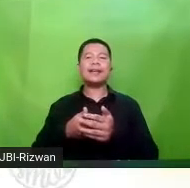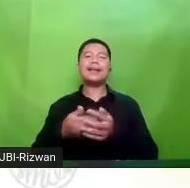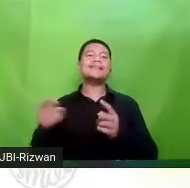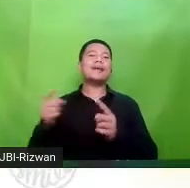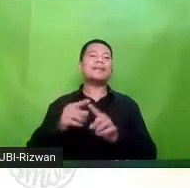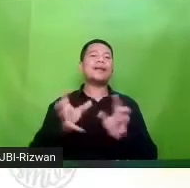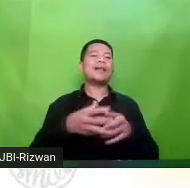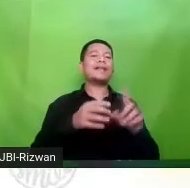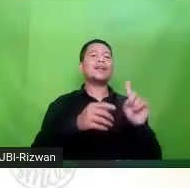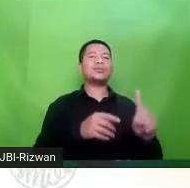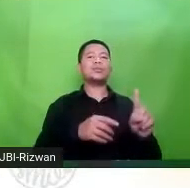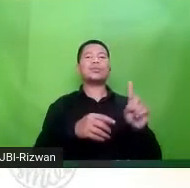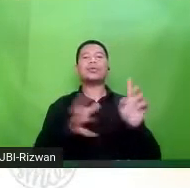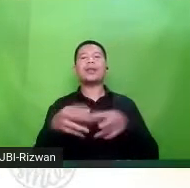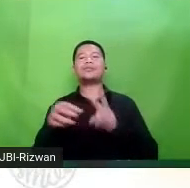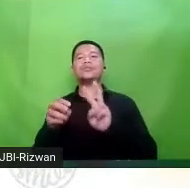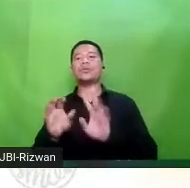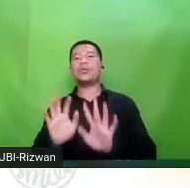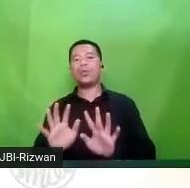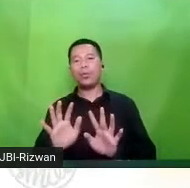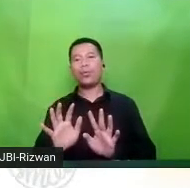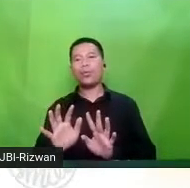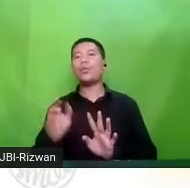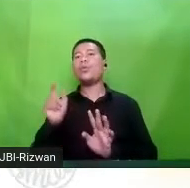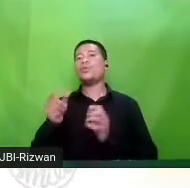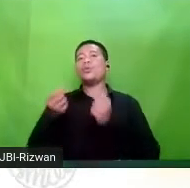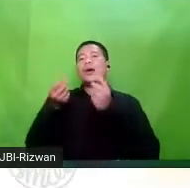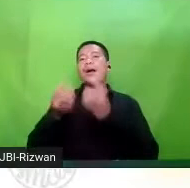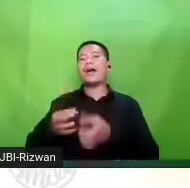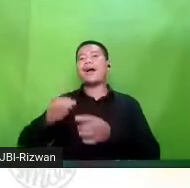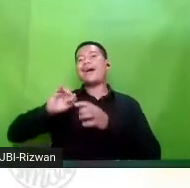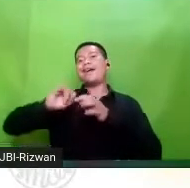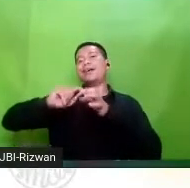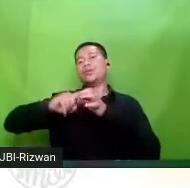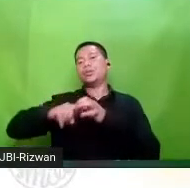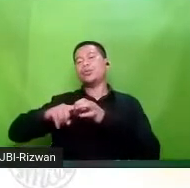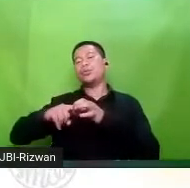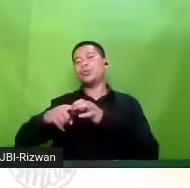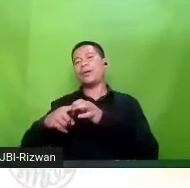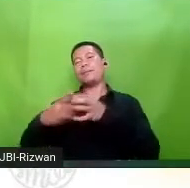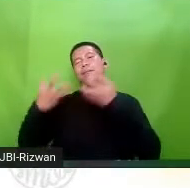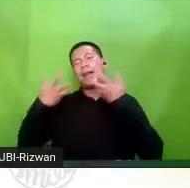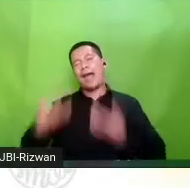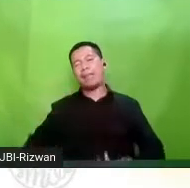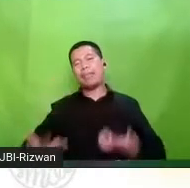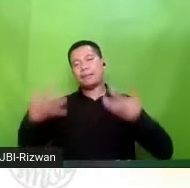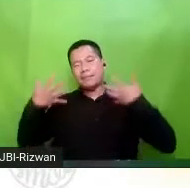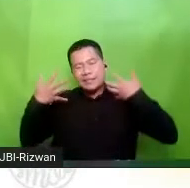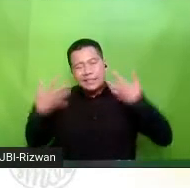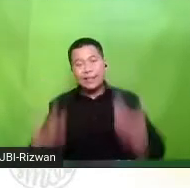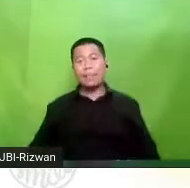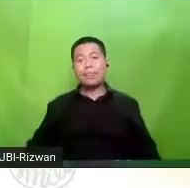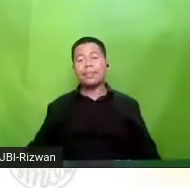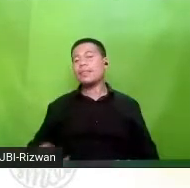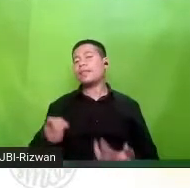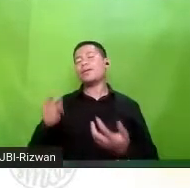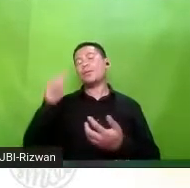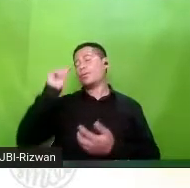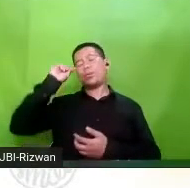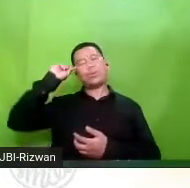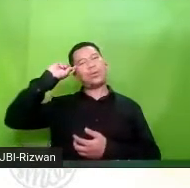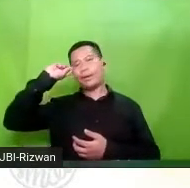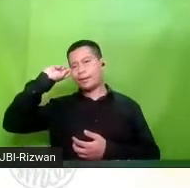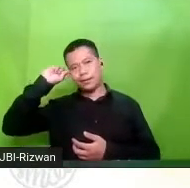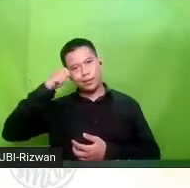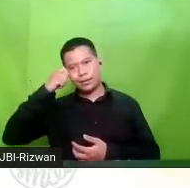dan kelas 2. Untuk angka IQ yang kemudian berat dan sangat berat, sudah susah sekali